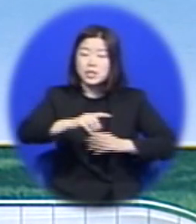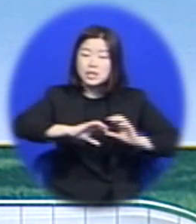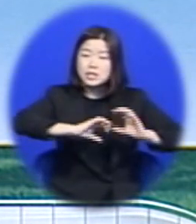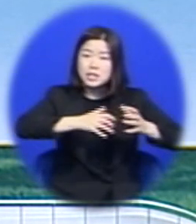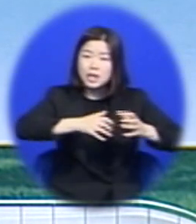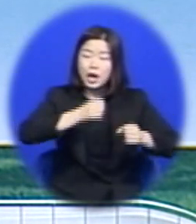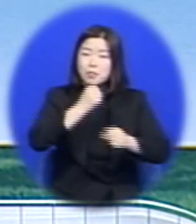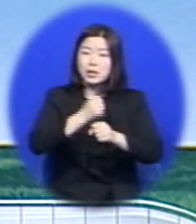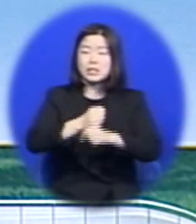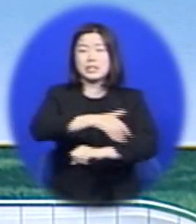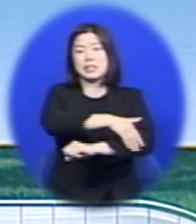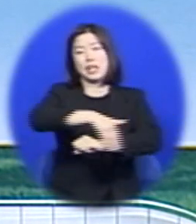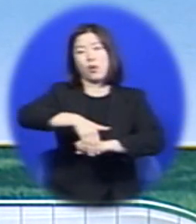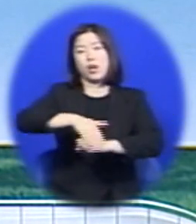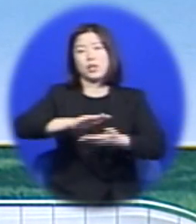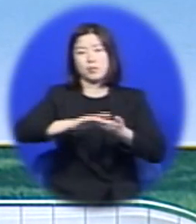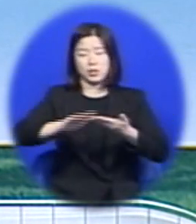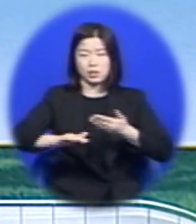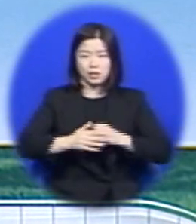하나님의 계획인 것입니다.